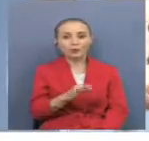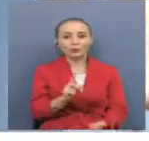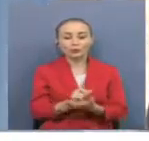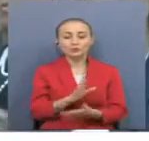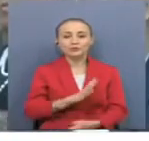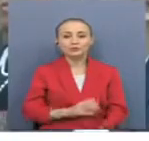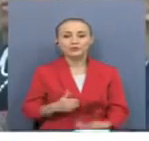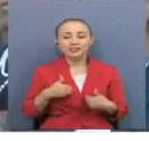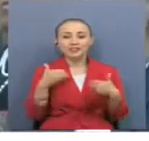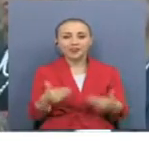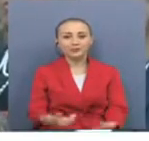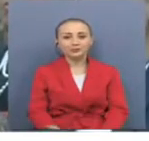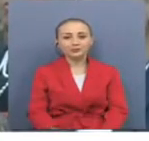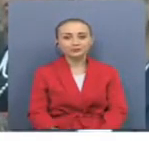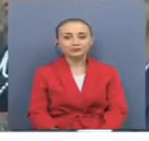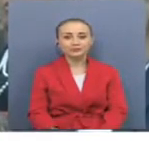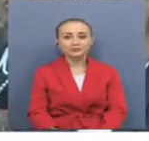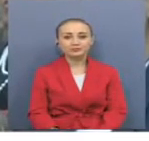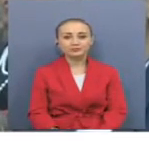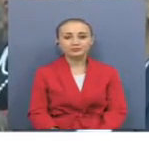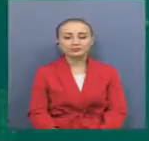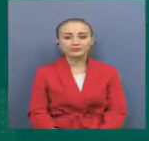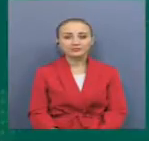Вережников, Абай Төлеген, Көкше ақпарат.